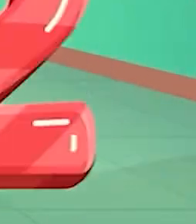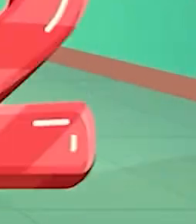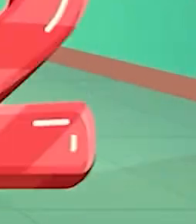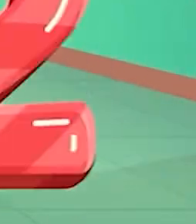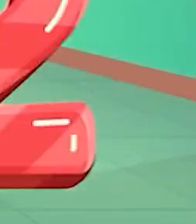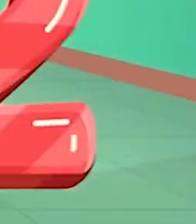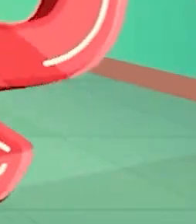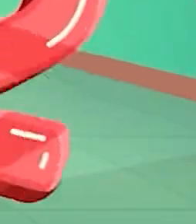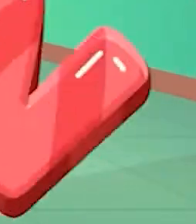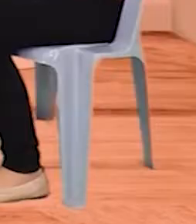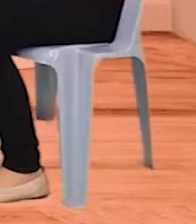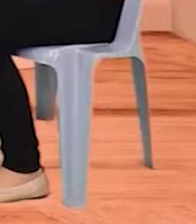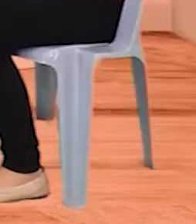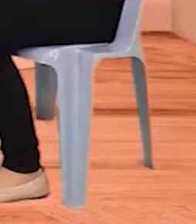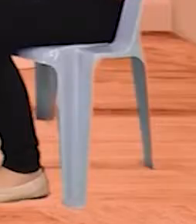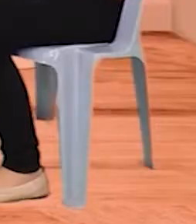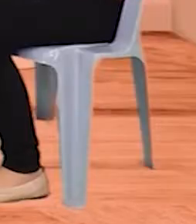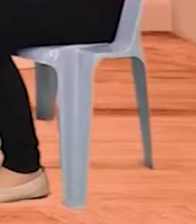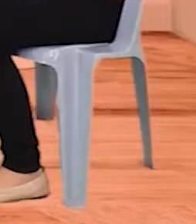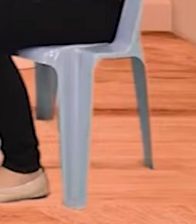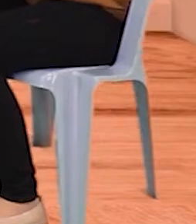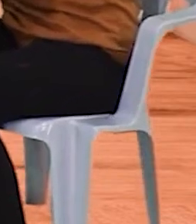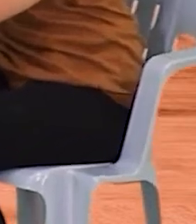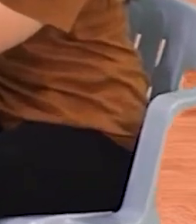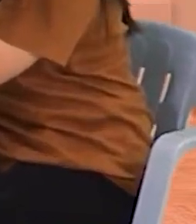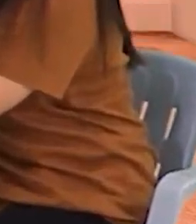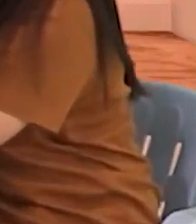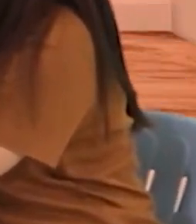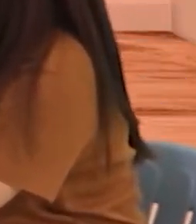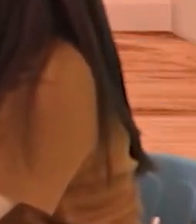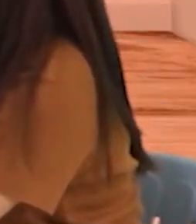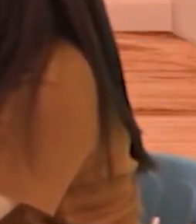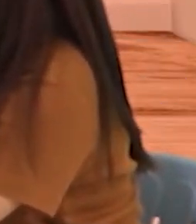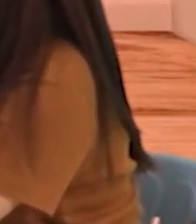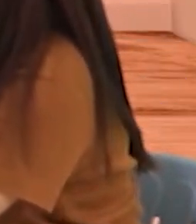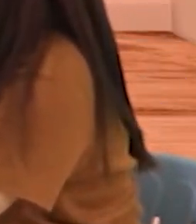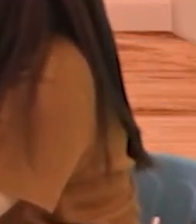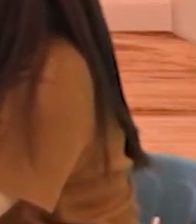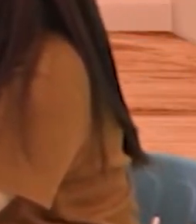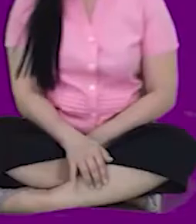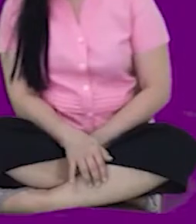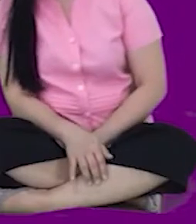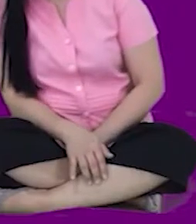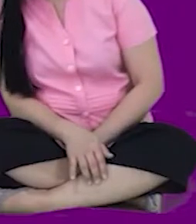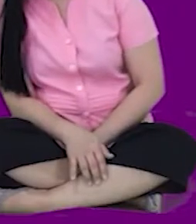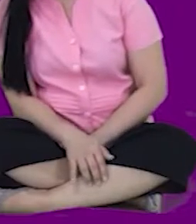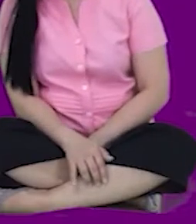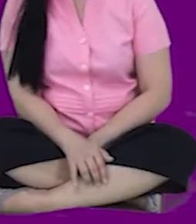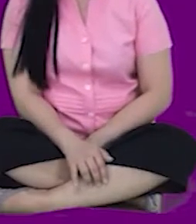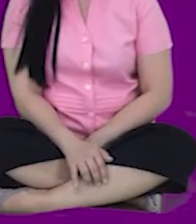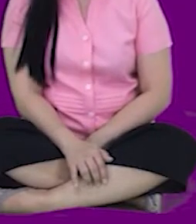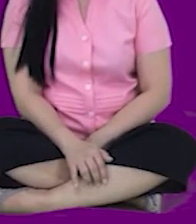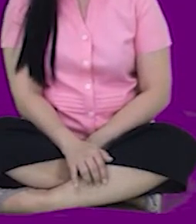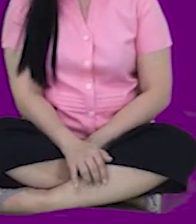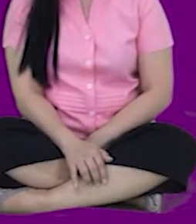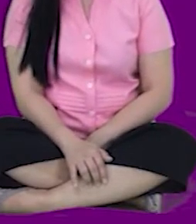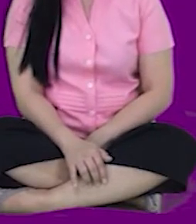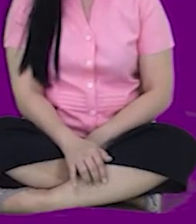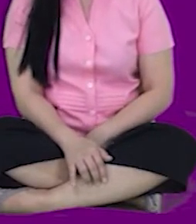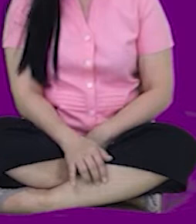Sulat at magbilang sa gabay ng ating mga guro. Tuwing gamitin ang wasto,